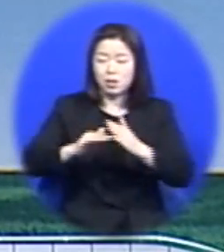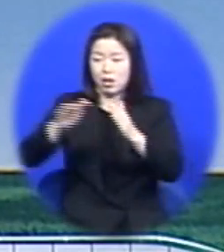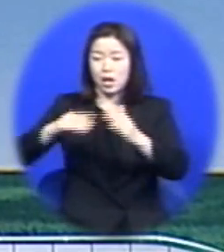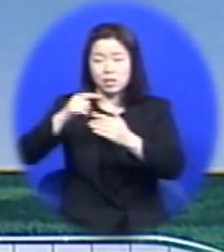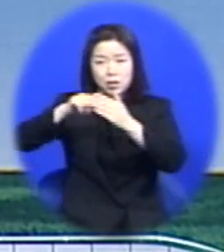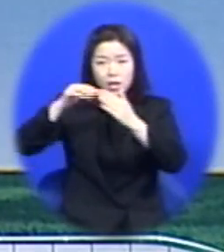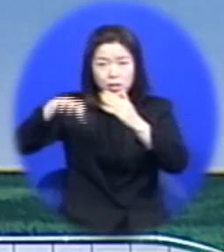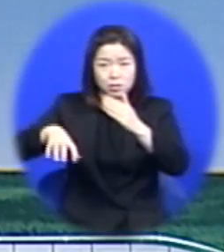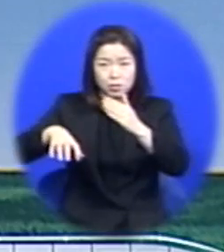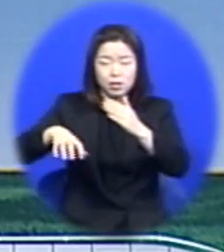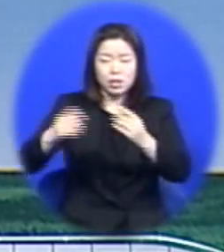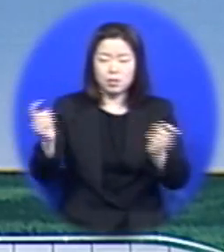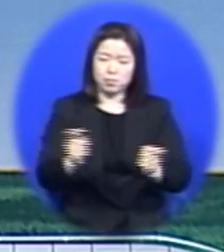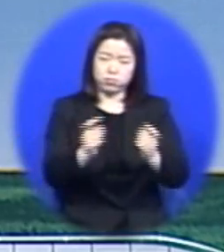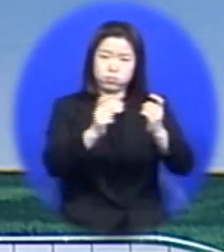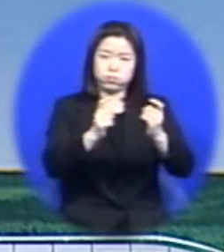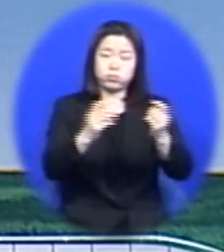생기는 겁니다.